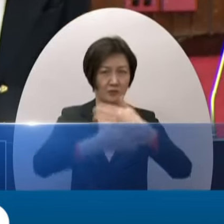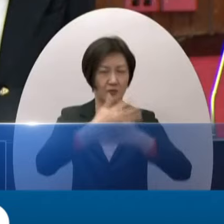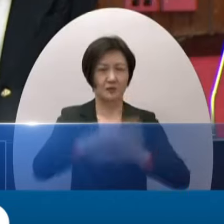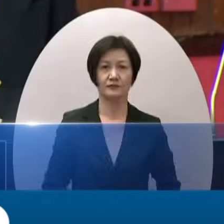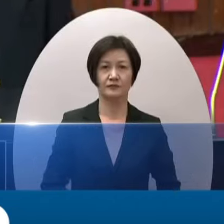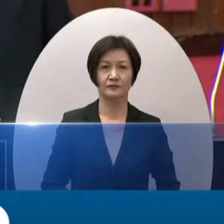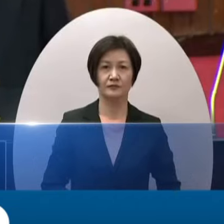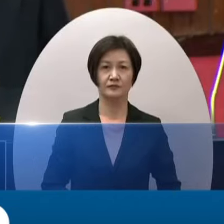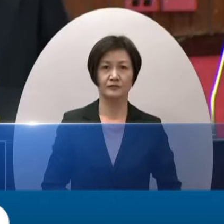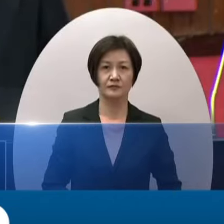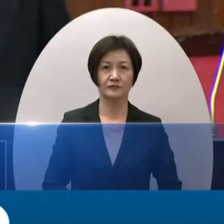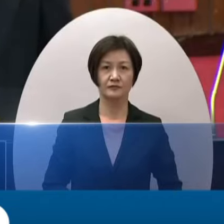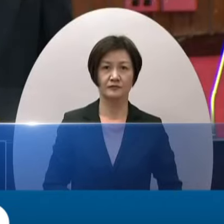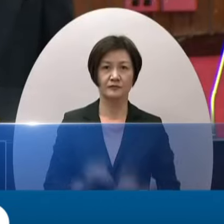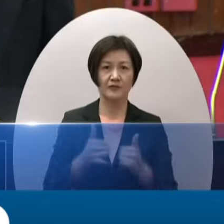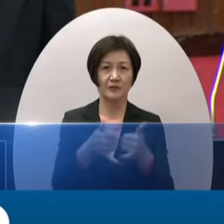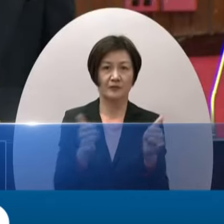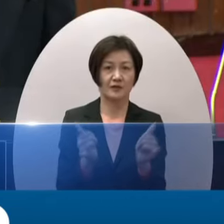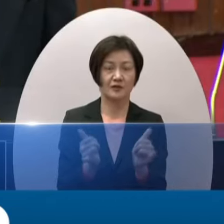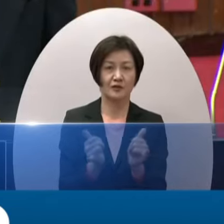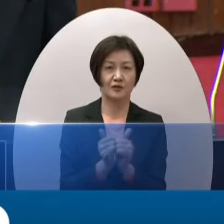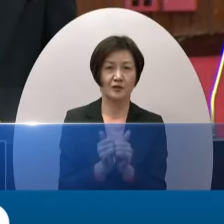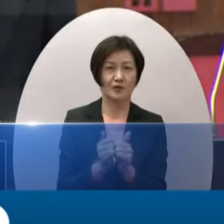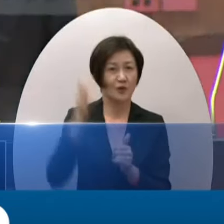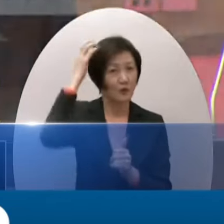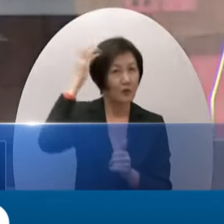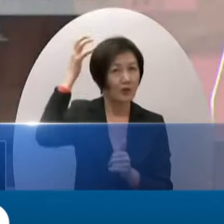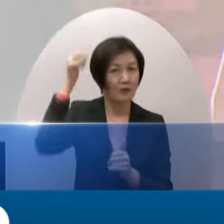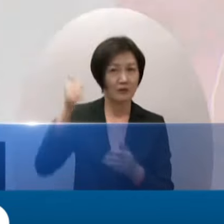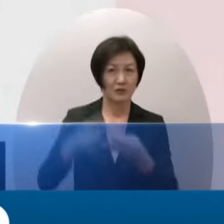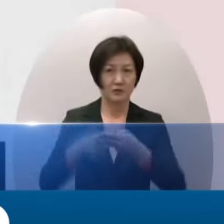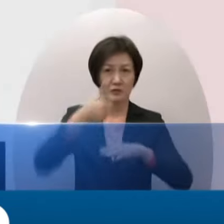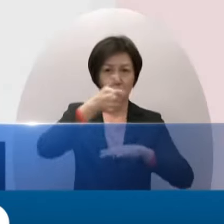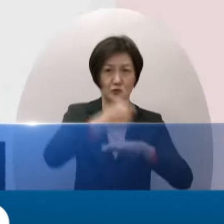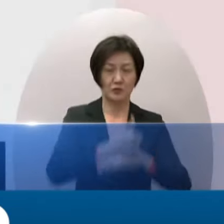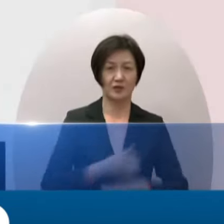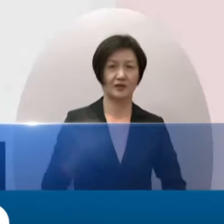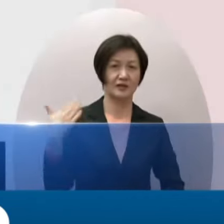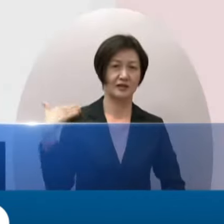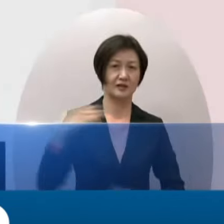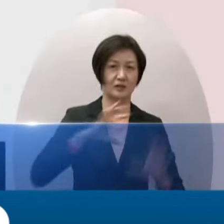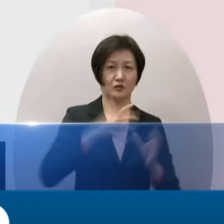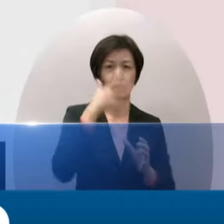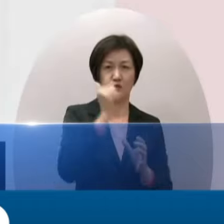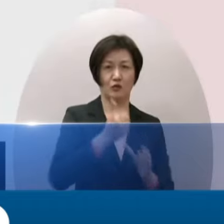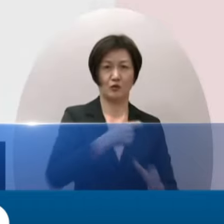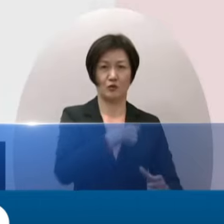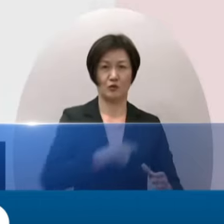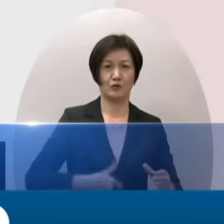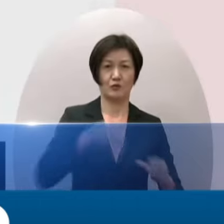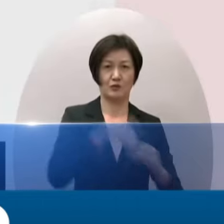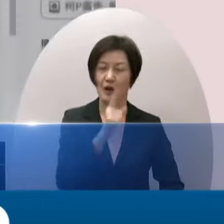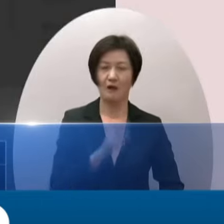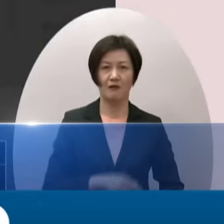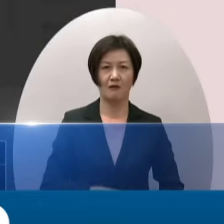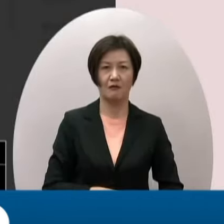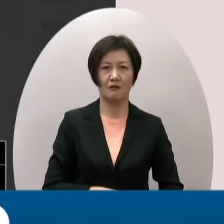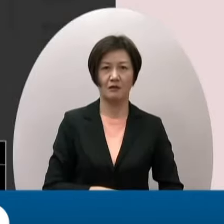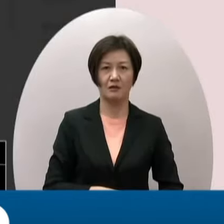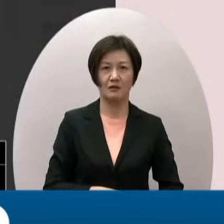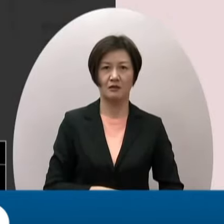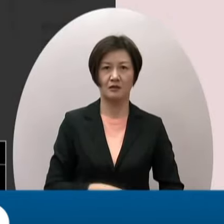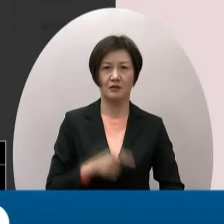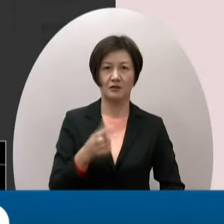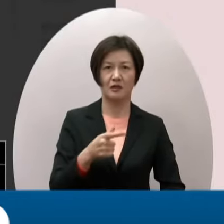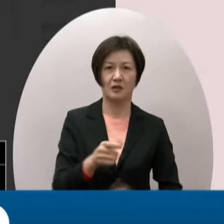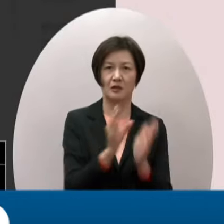竟然有民众党柯文哲主席竞选总统时候的所有录音档，几十个